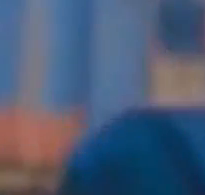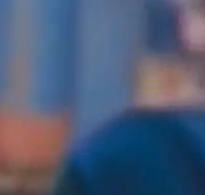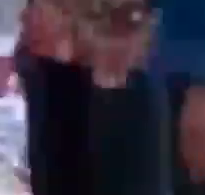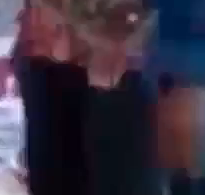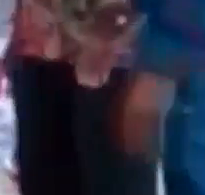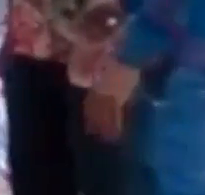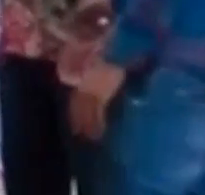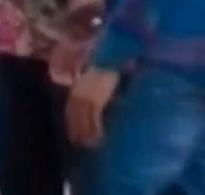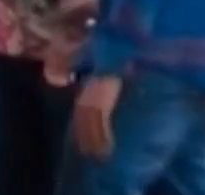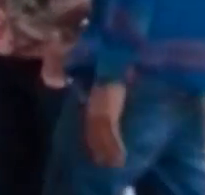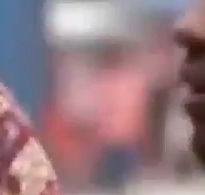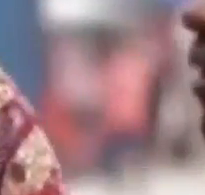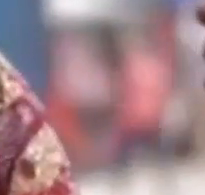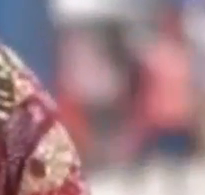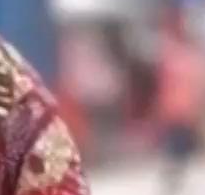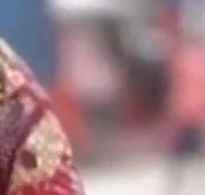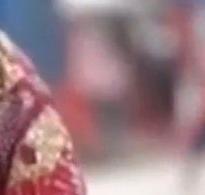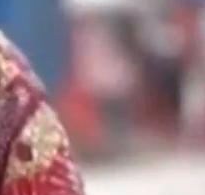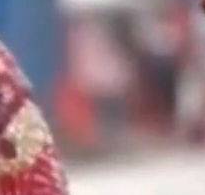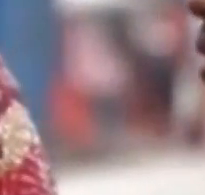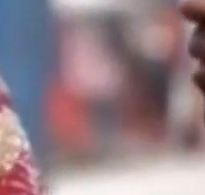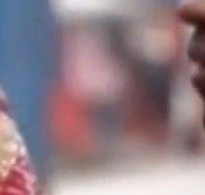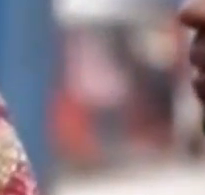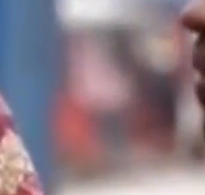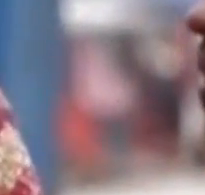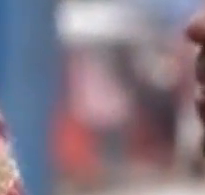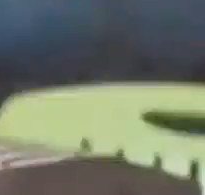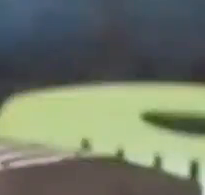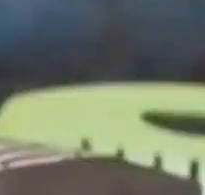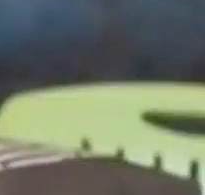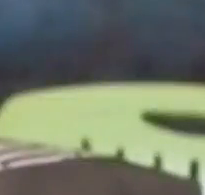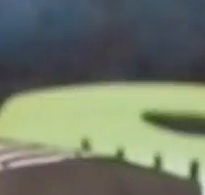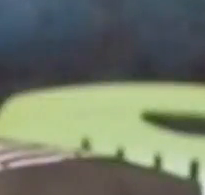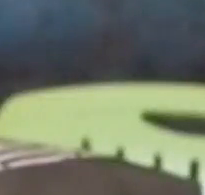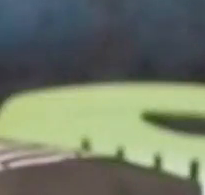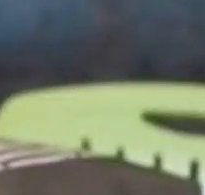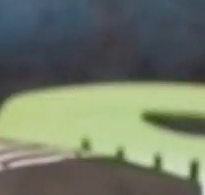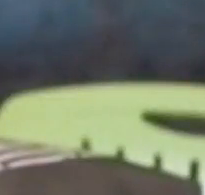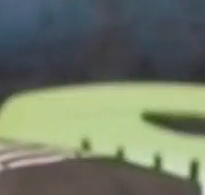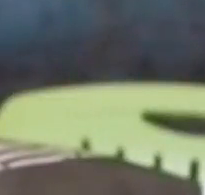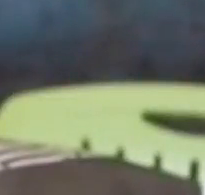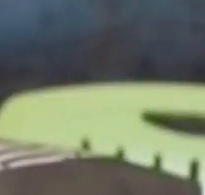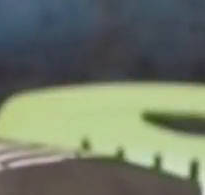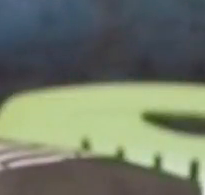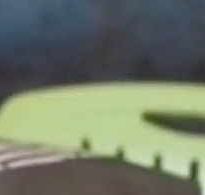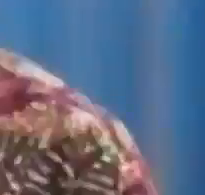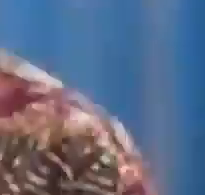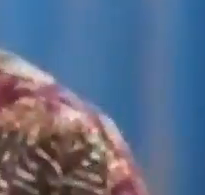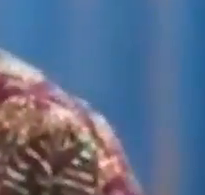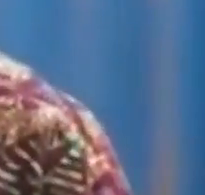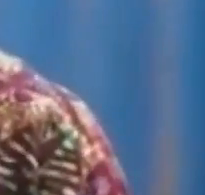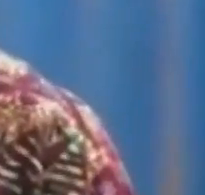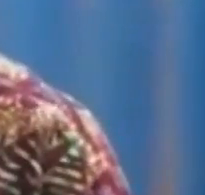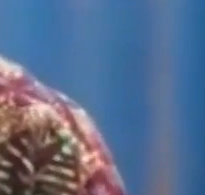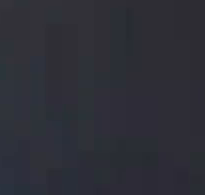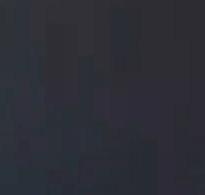yako. Uje mimi sikulaumu wewe wala hao ambao wamefanya tukio hili. Kijo angeambukiza kipindi kile kitaanza tiba ya TB. Na mgonjwa wa